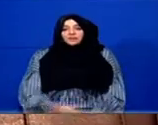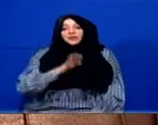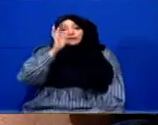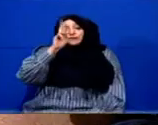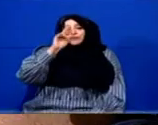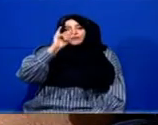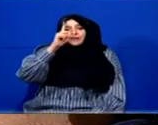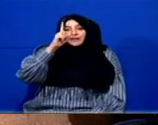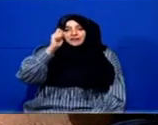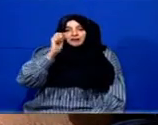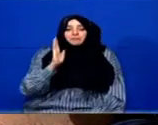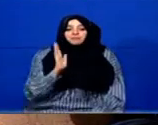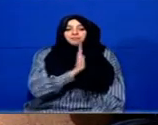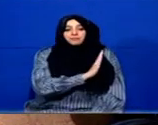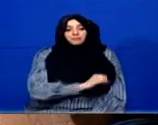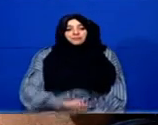طيب